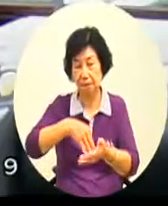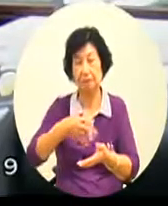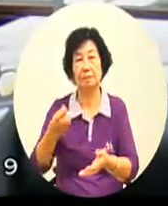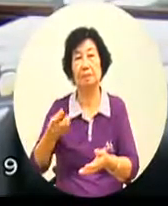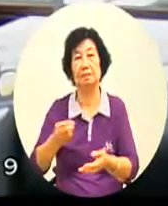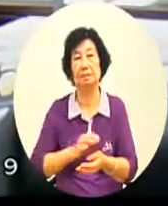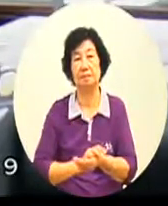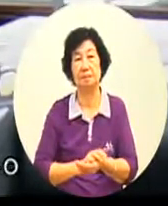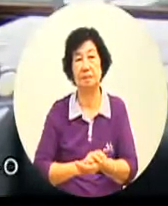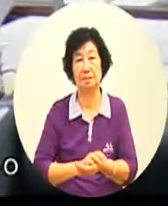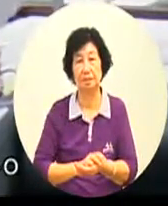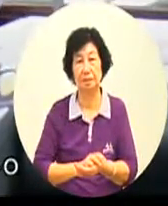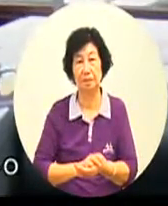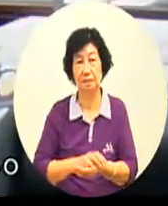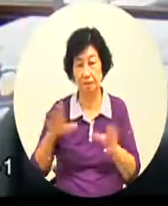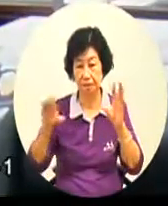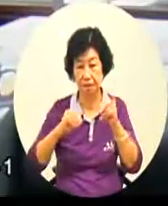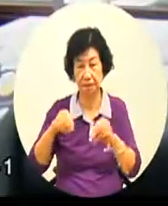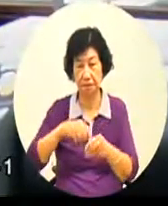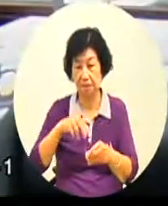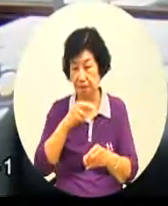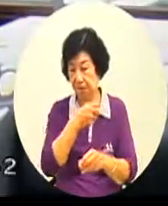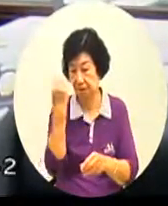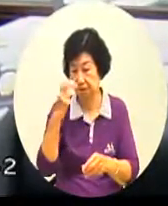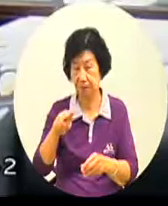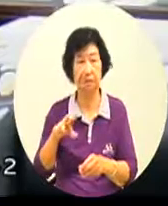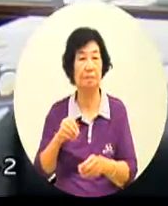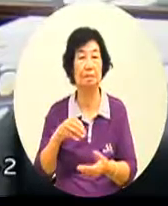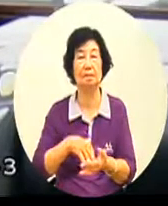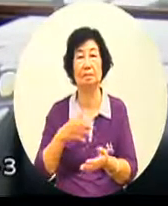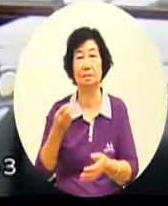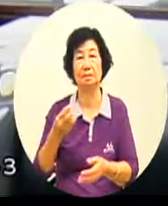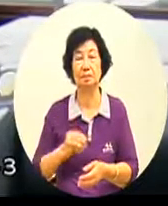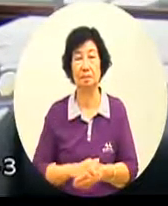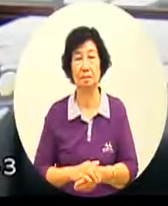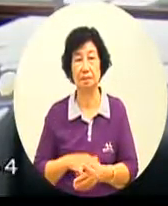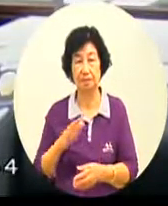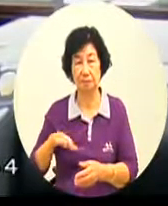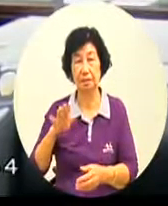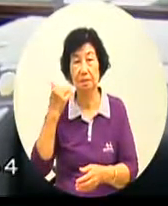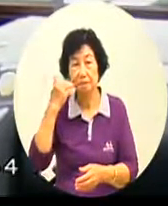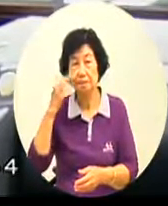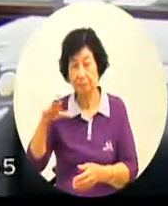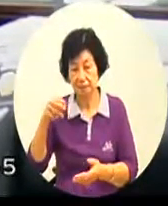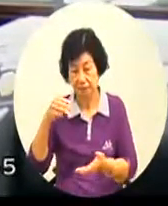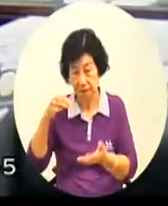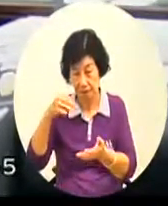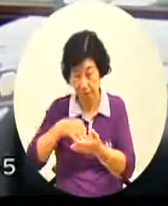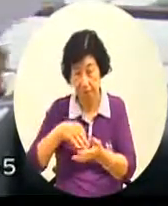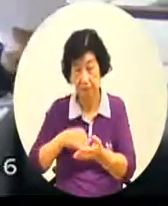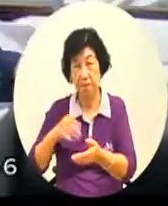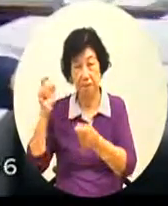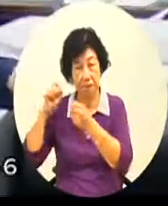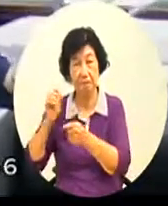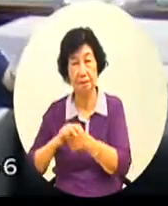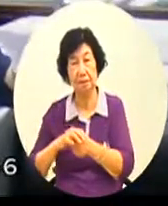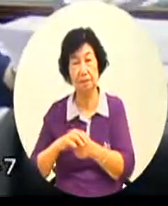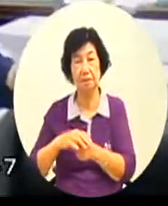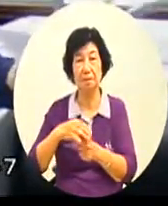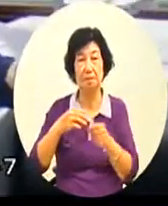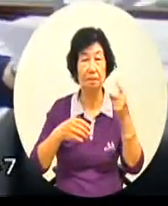料的确没有啊，所以呢，有签那也可能是最近啊，那一到八月的部分没有签该怎么